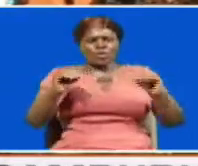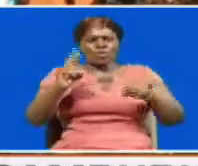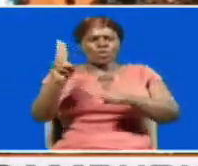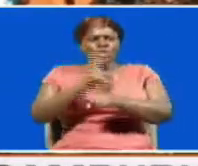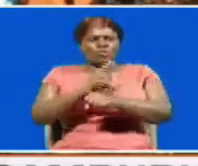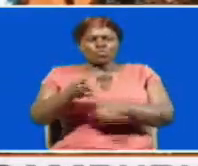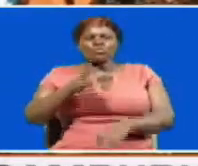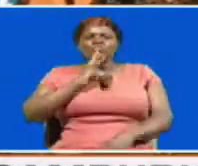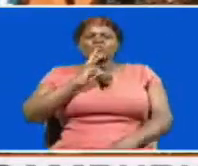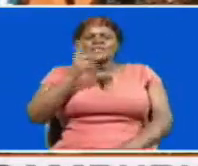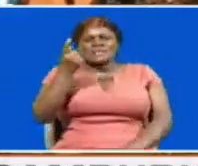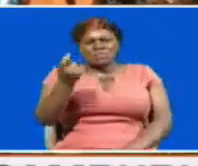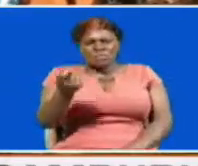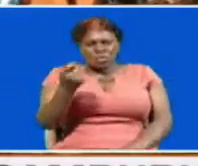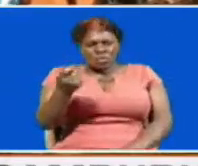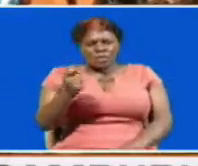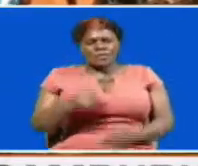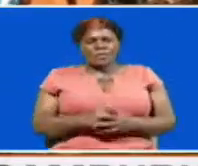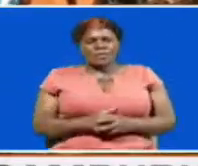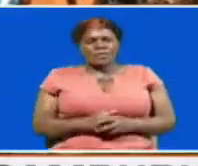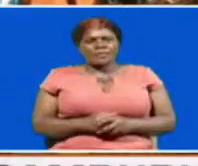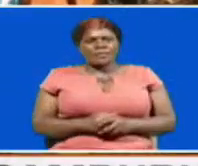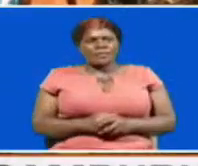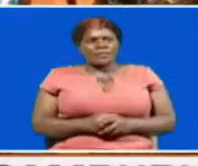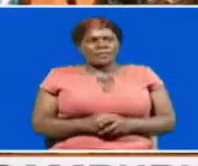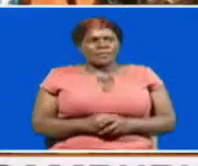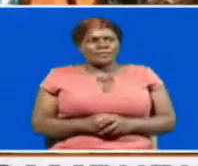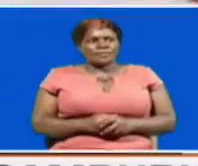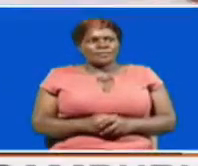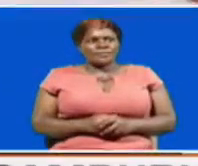utumie tu ile maji kidogo uko nayo ndio ipate kumea.